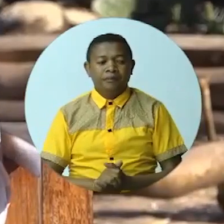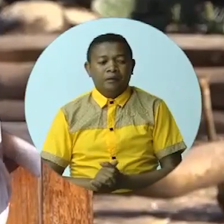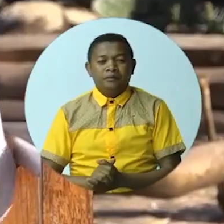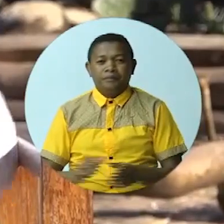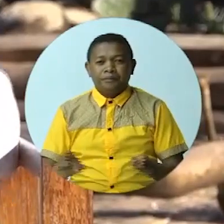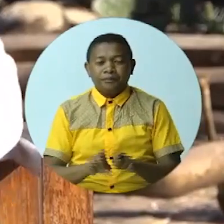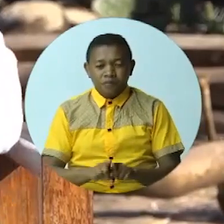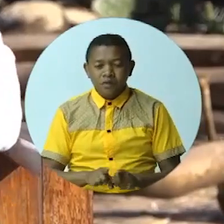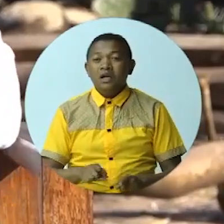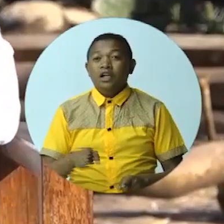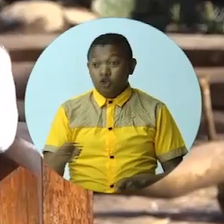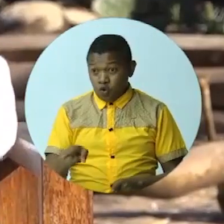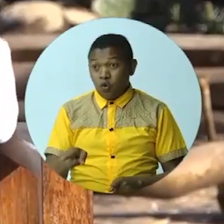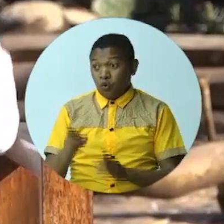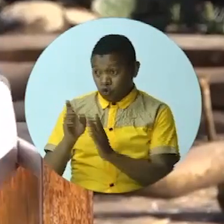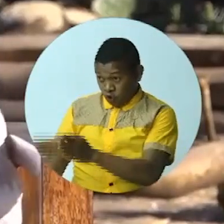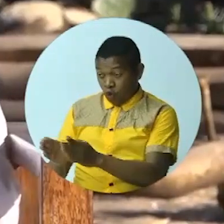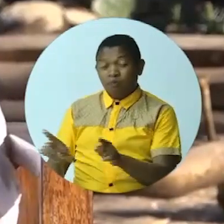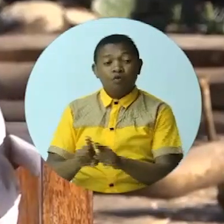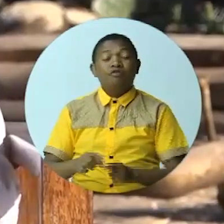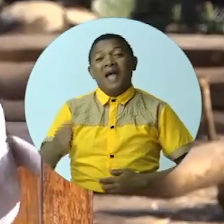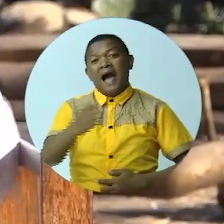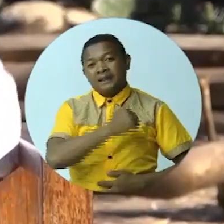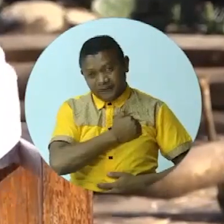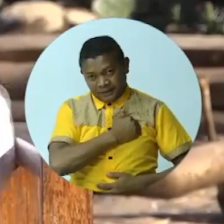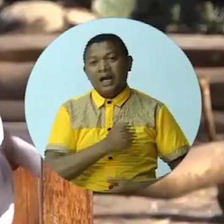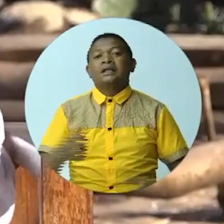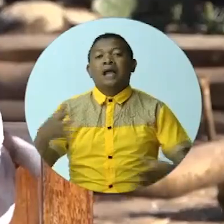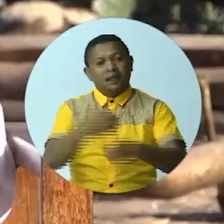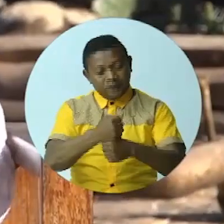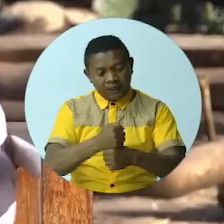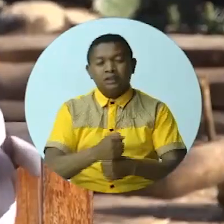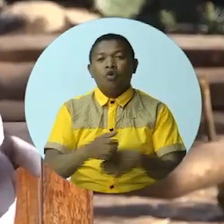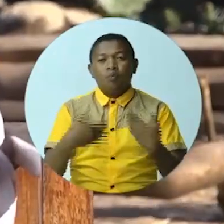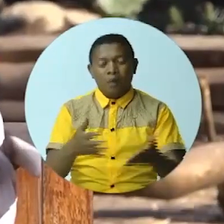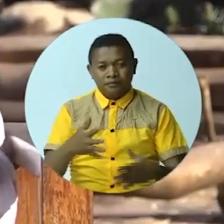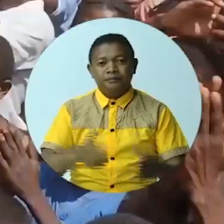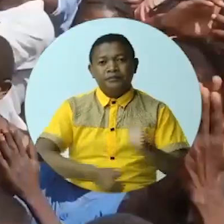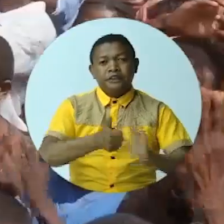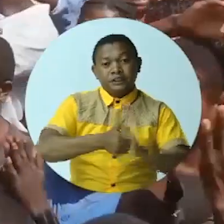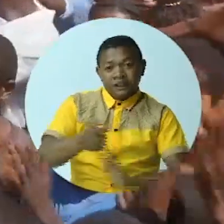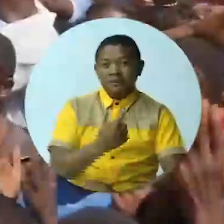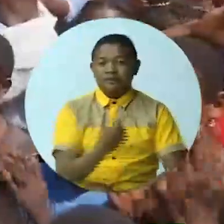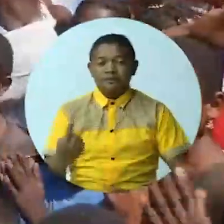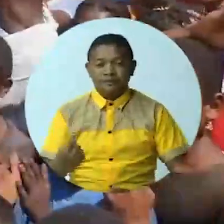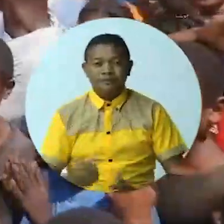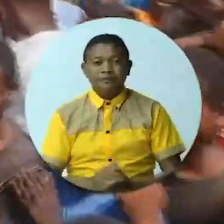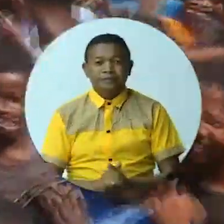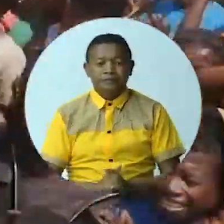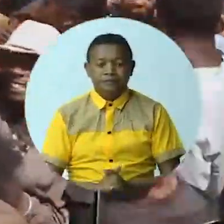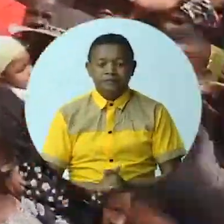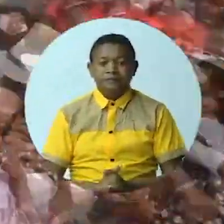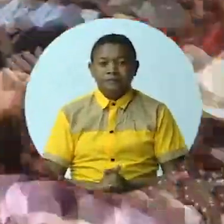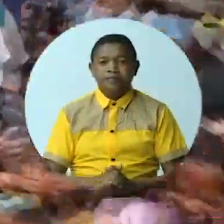adidiko adidiny ministera isatsokajina ministra isatokony de tokony andraikitra ny manaraka mitetikasa